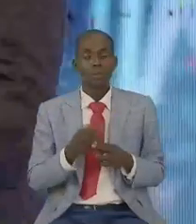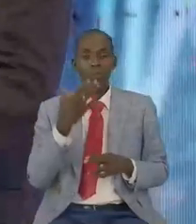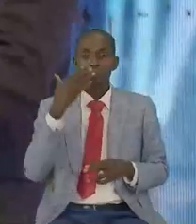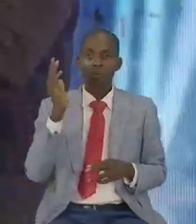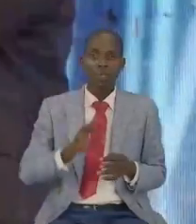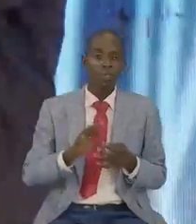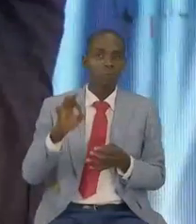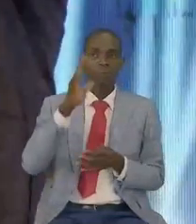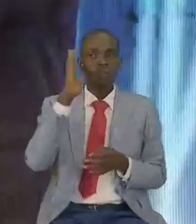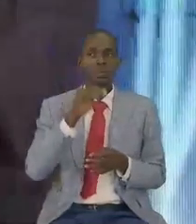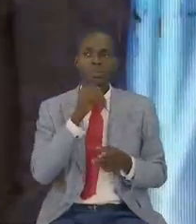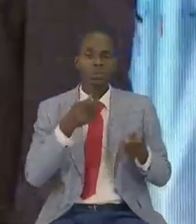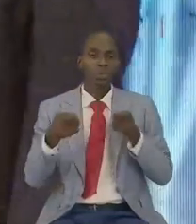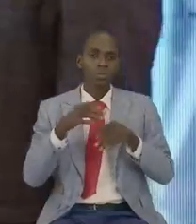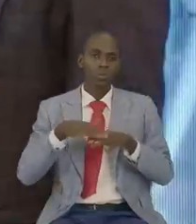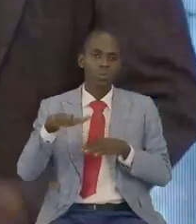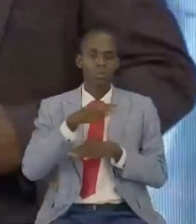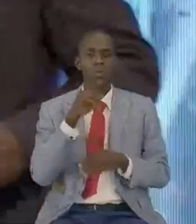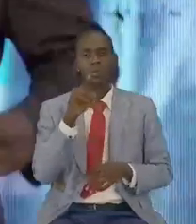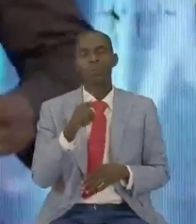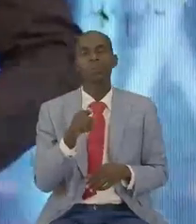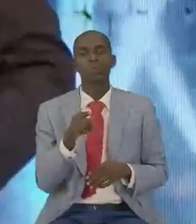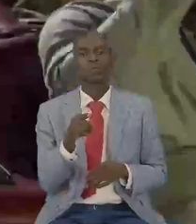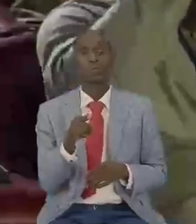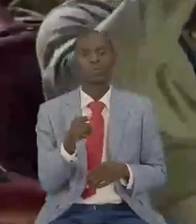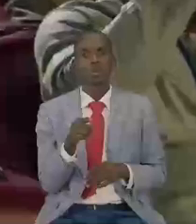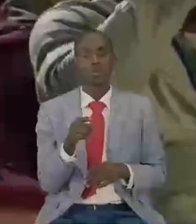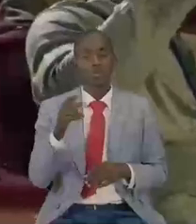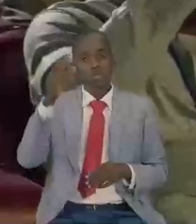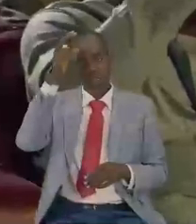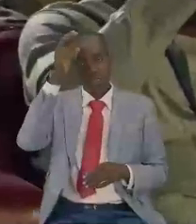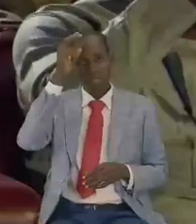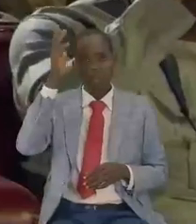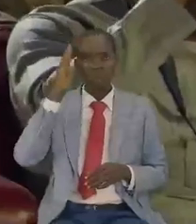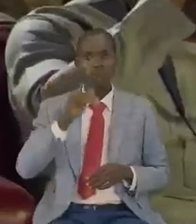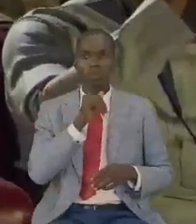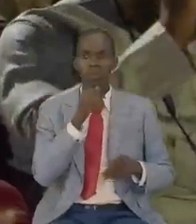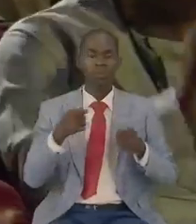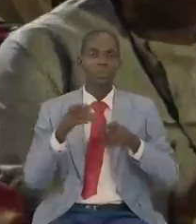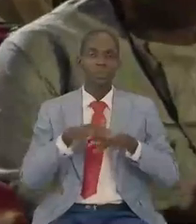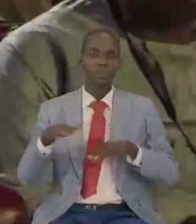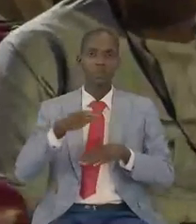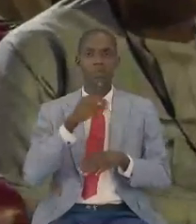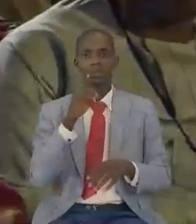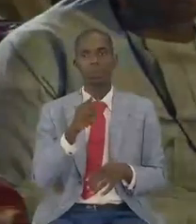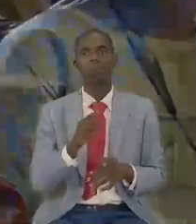esprits ne régneront pas sur toi. Les démons ne régneront pas sur toi.